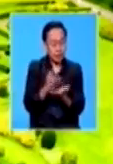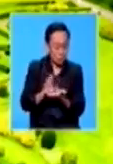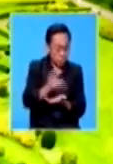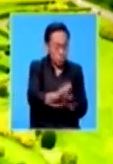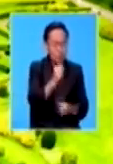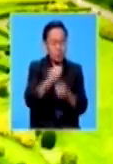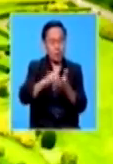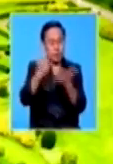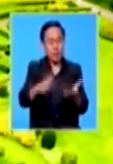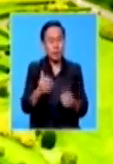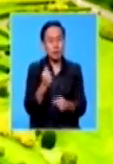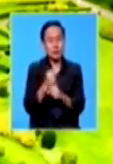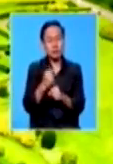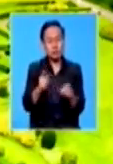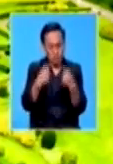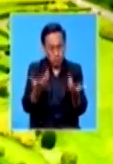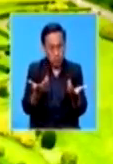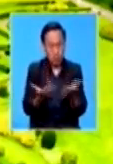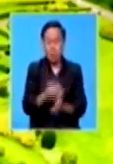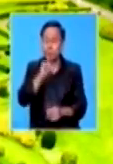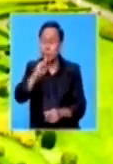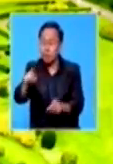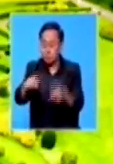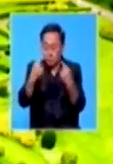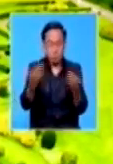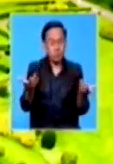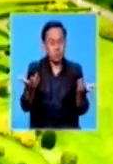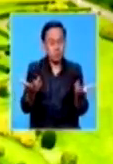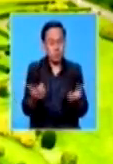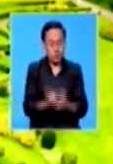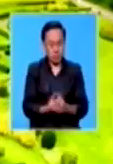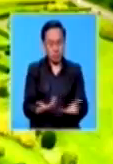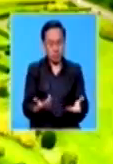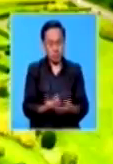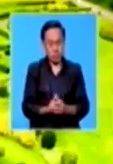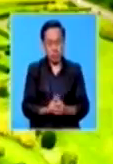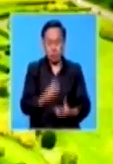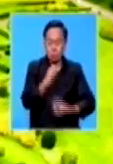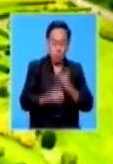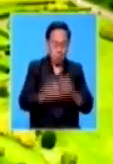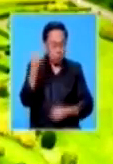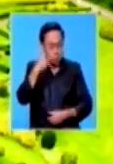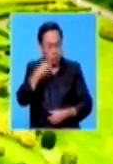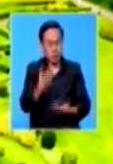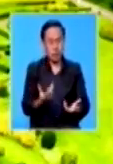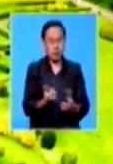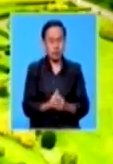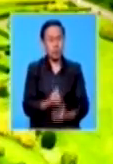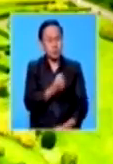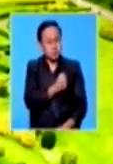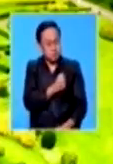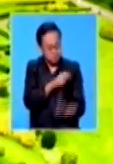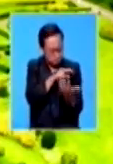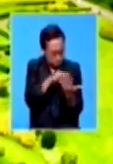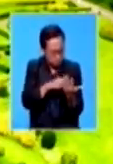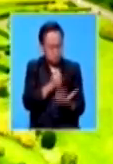ได้แล้วทำไงตอบผมมาบ้างผมถามท่านทางเนี้ยท่านตอบมาแล้วกันเพราะท่านถามผมพูดให้ผมฟังทางสื่อทุกวันผมก็อดทนอยู่นะ